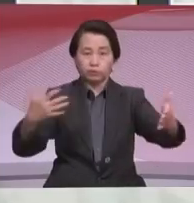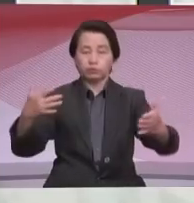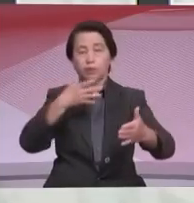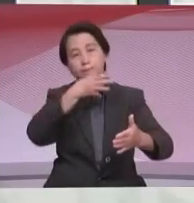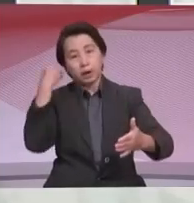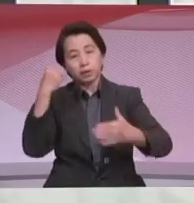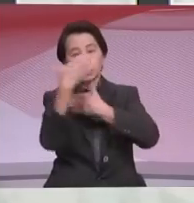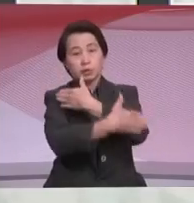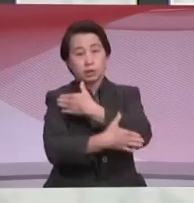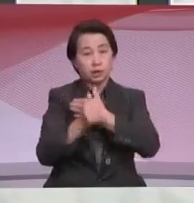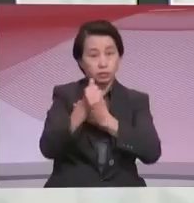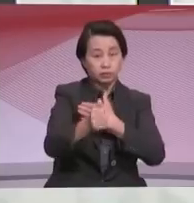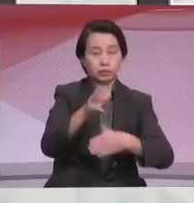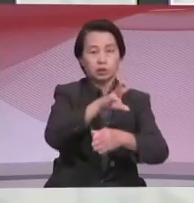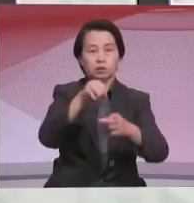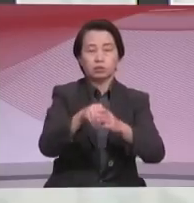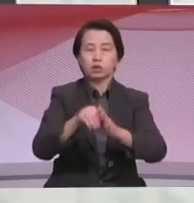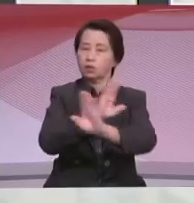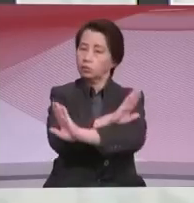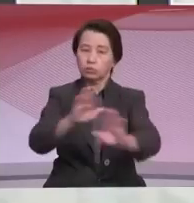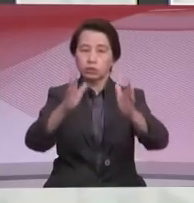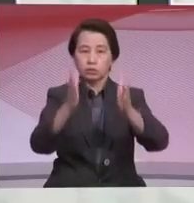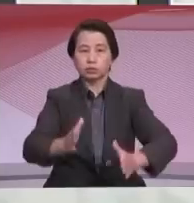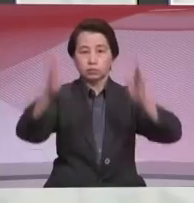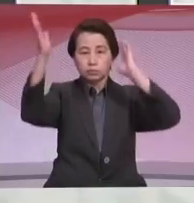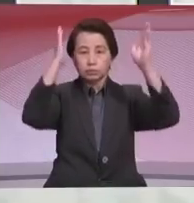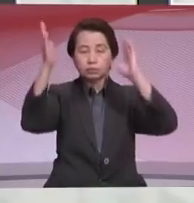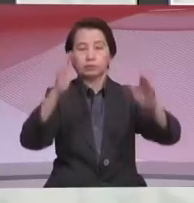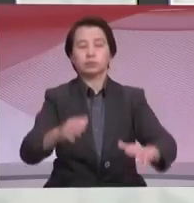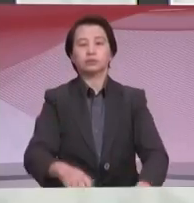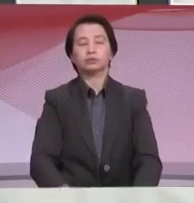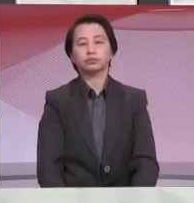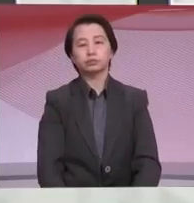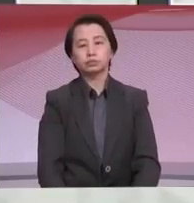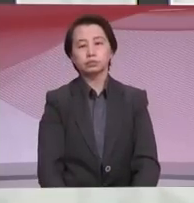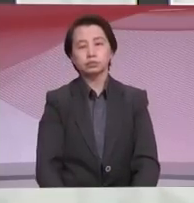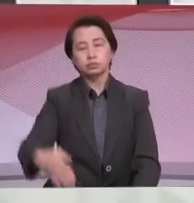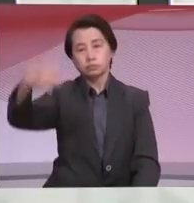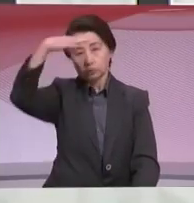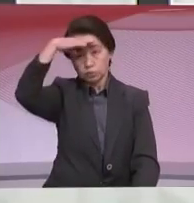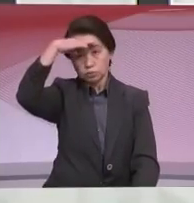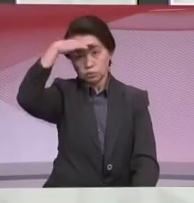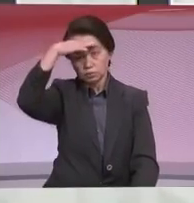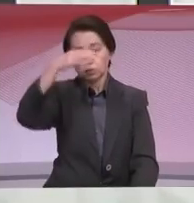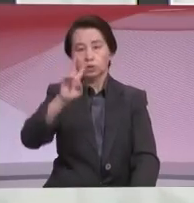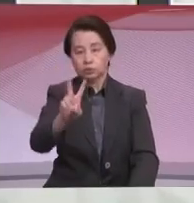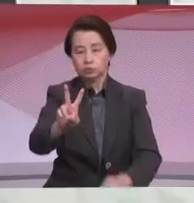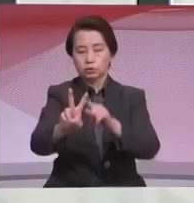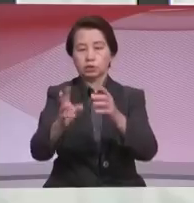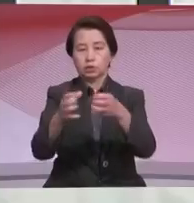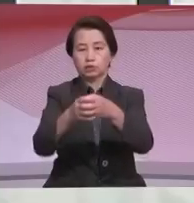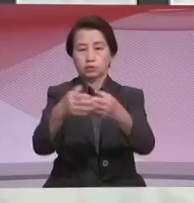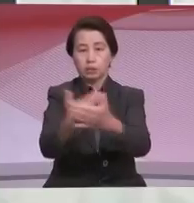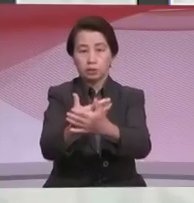negara asal yang melibatkan bukan warga negara. Di negeri Johor pula, 2 kes daripada kluster baru